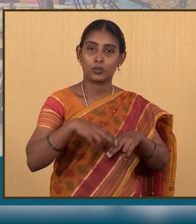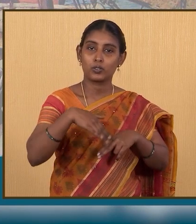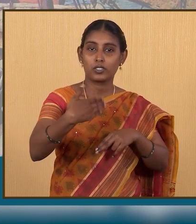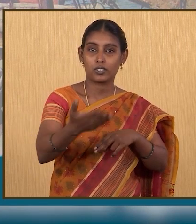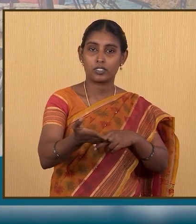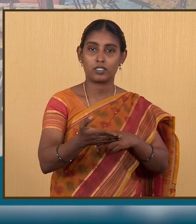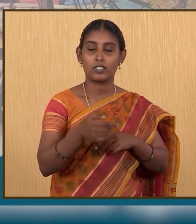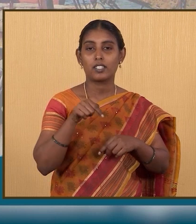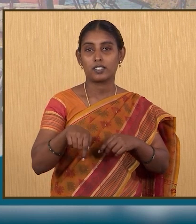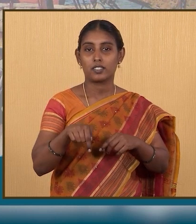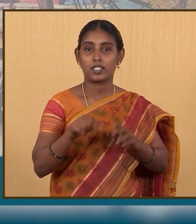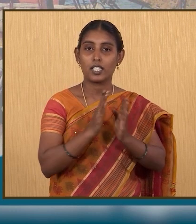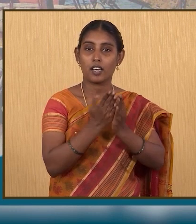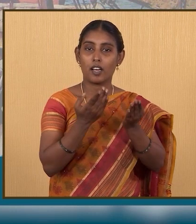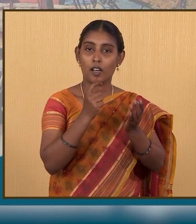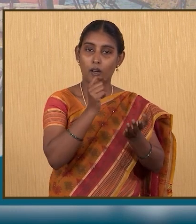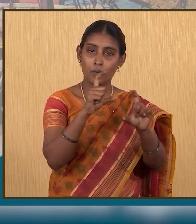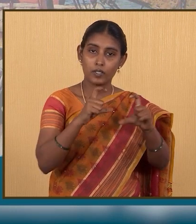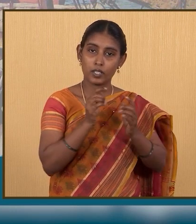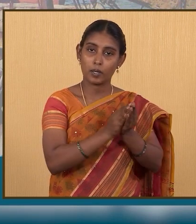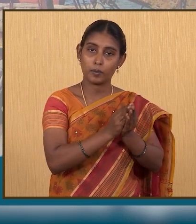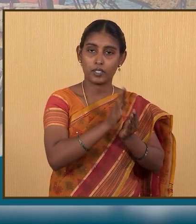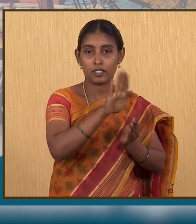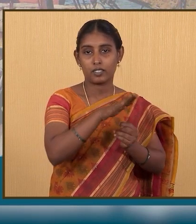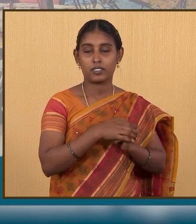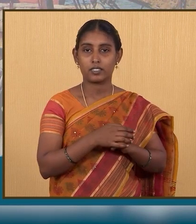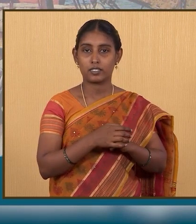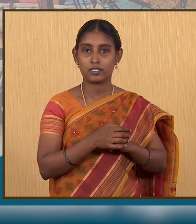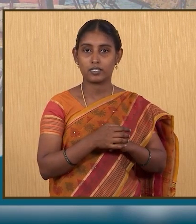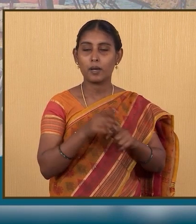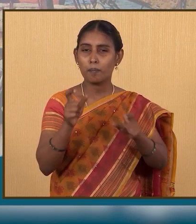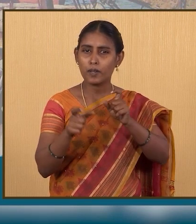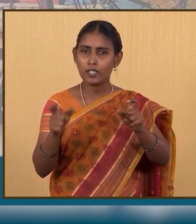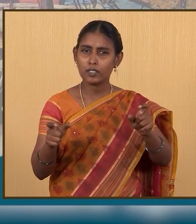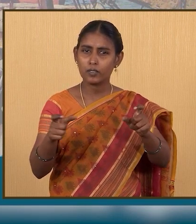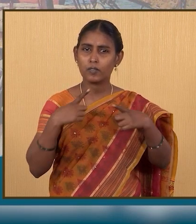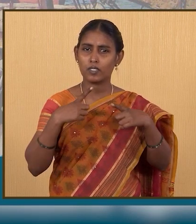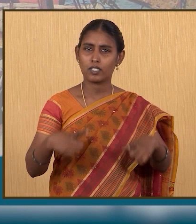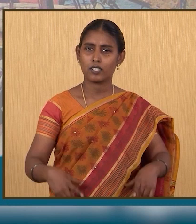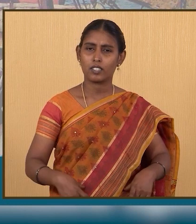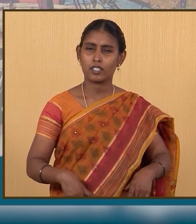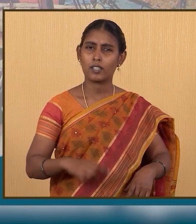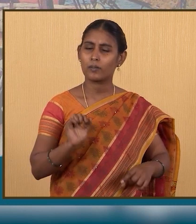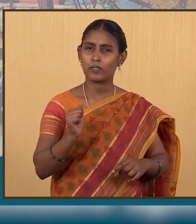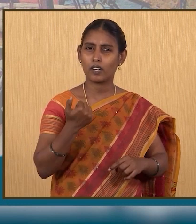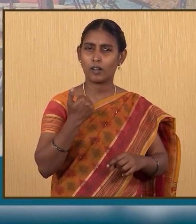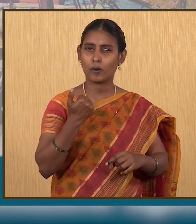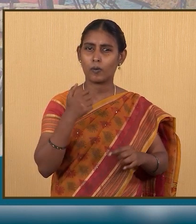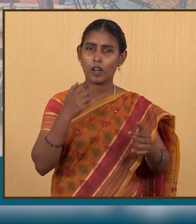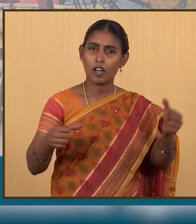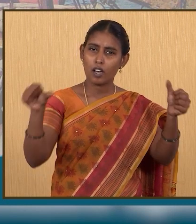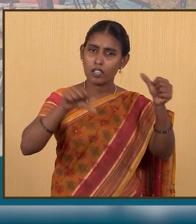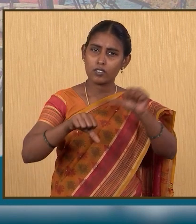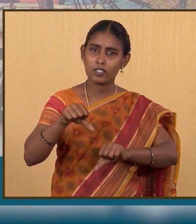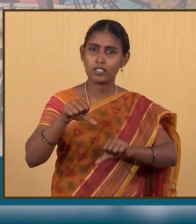சந்ததியினருக்கும் ஒரு வழிகாட்டியாக இந்த ஆவண காப்பகங்கள் இருக்குது. சரி, மக்களுடைய வாழ்க்கை முறைகள் எப்படி